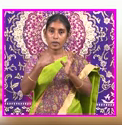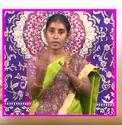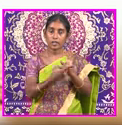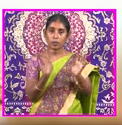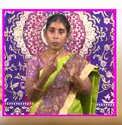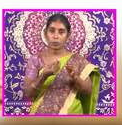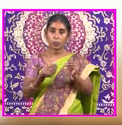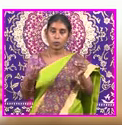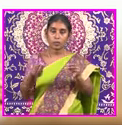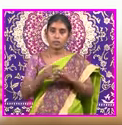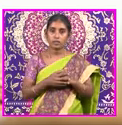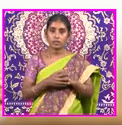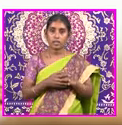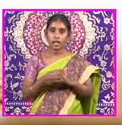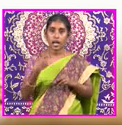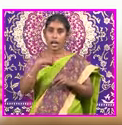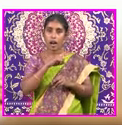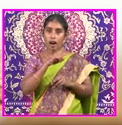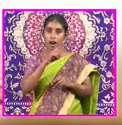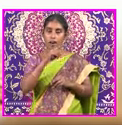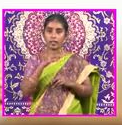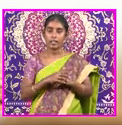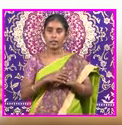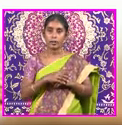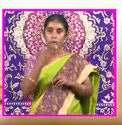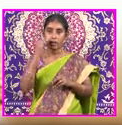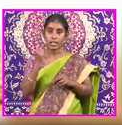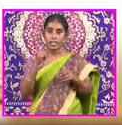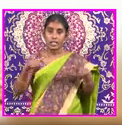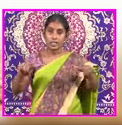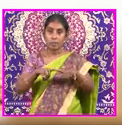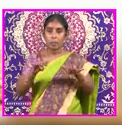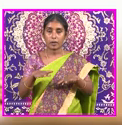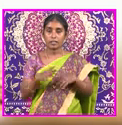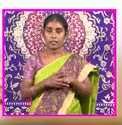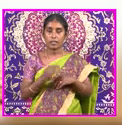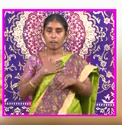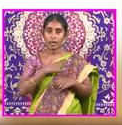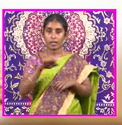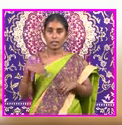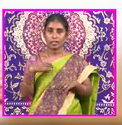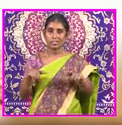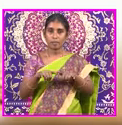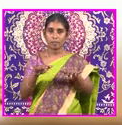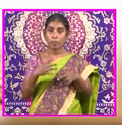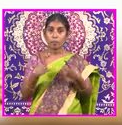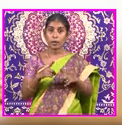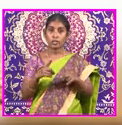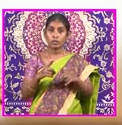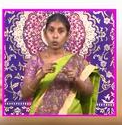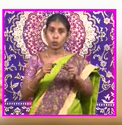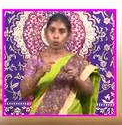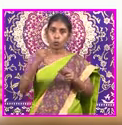இந்த புவியோட வெப்ப மண்டலங்கள், ஹீட் ஜோன்ஸ் ஆஃப் த எர்த். ஃபர்ஸ்ட் ஒன் பார்த்தீங்க வெப்பமண்டலம், இரண்டாவது மித